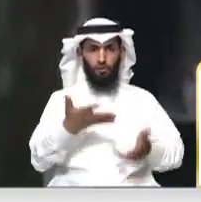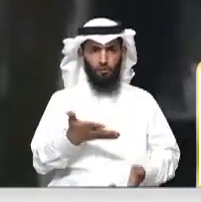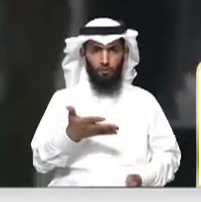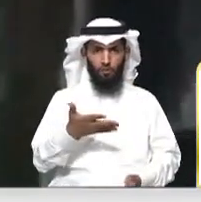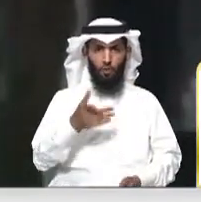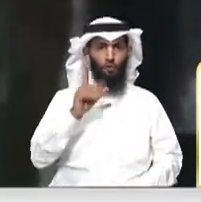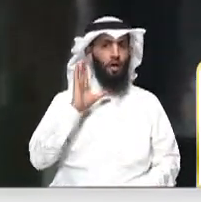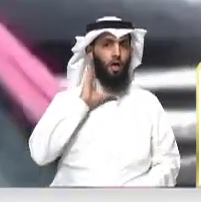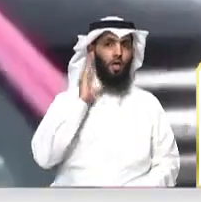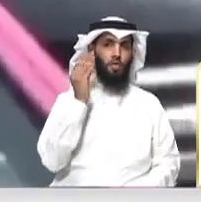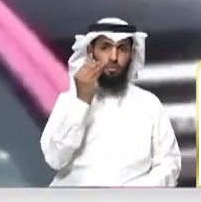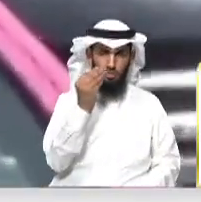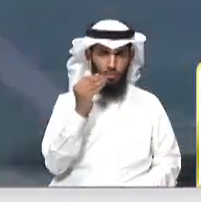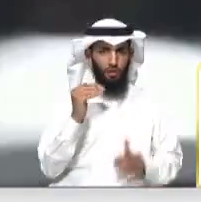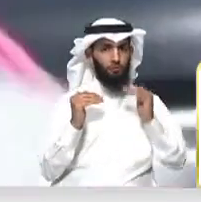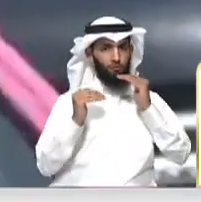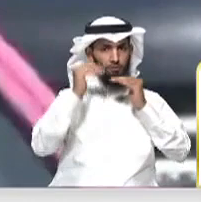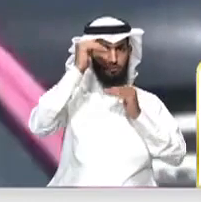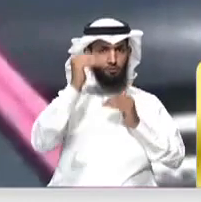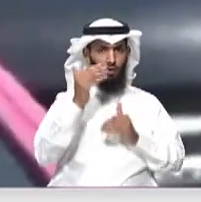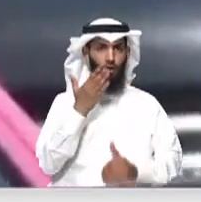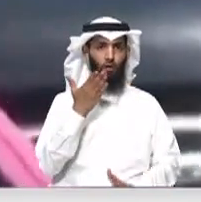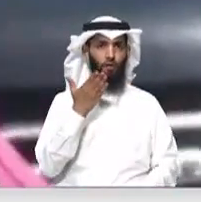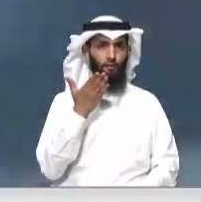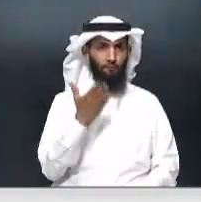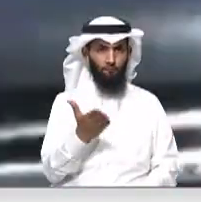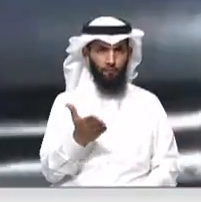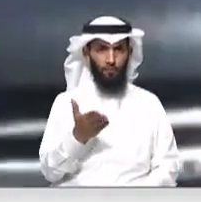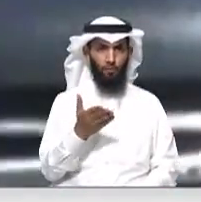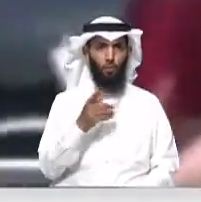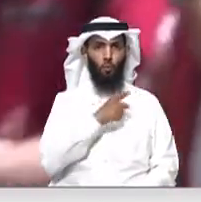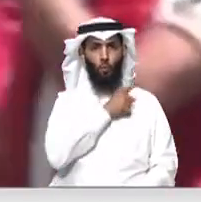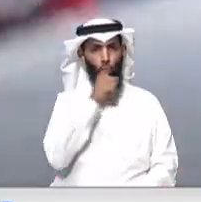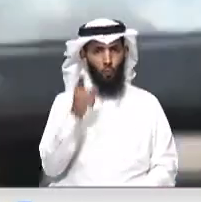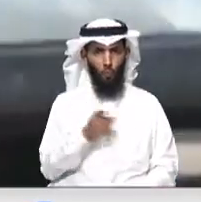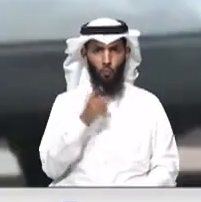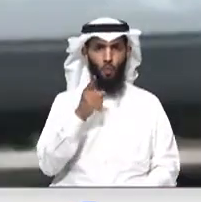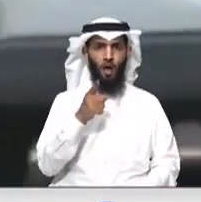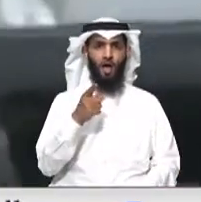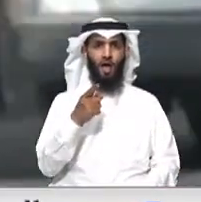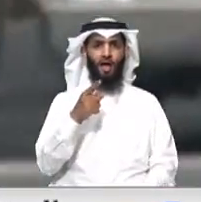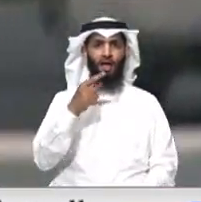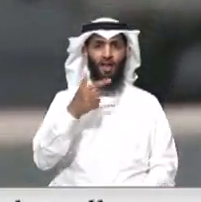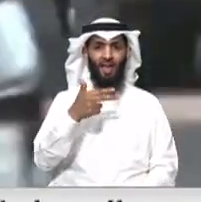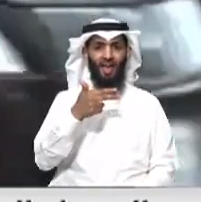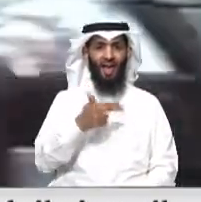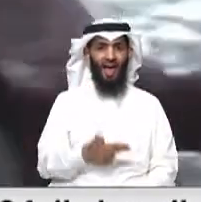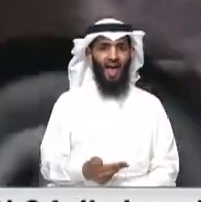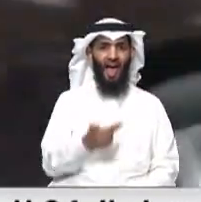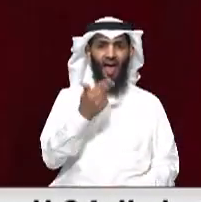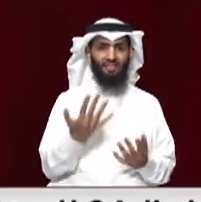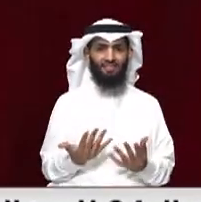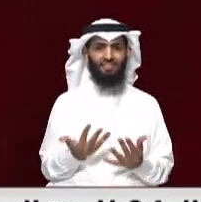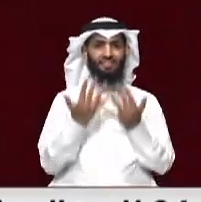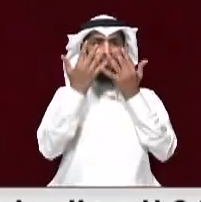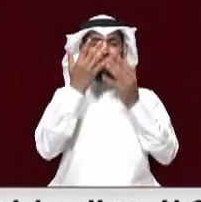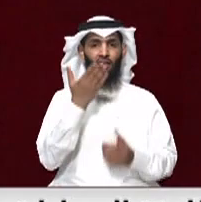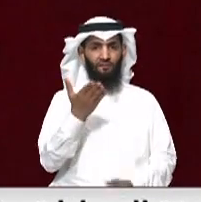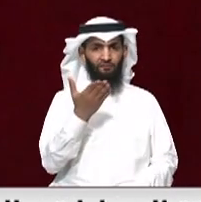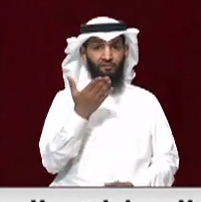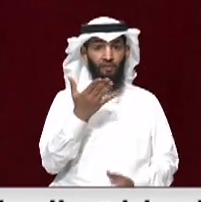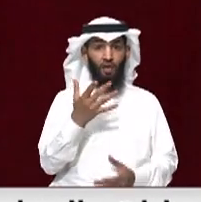الغلاف الجوي ويعرض دورها في امتصاص انبعاثات الغازات الدفيئه للخطر في وقت حذرت فيه الامم